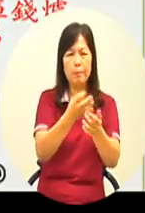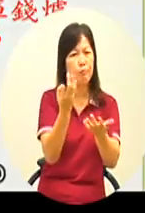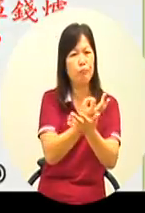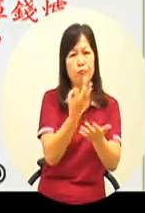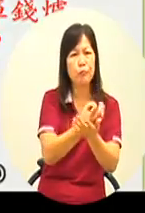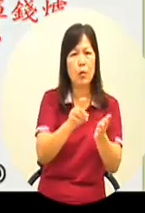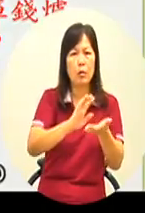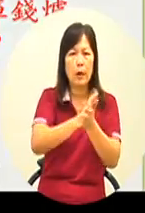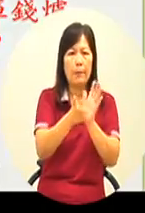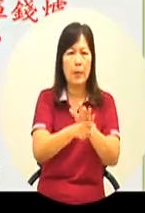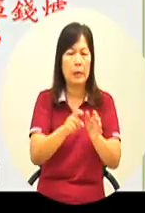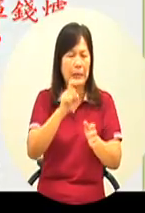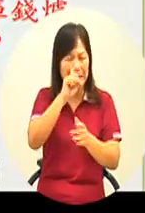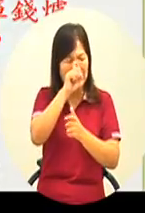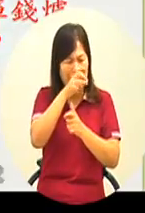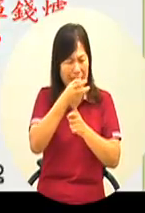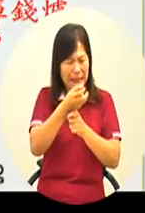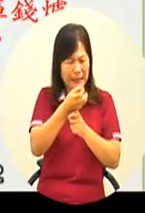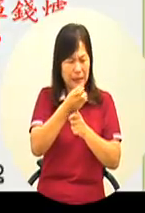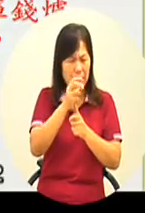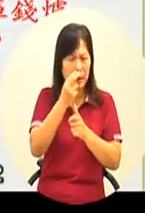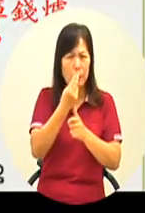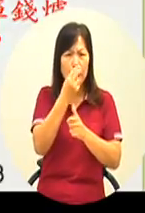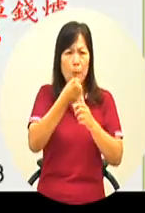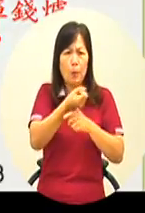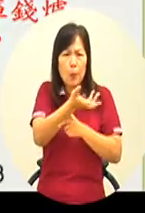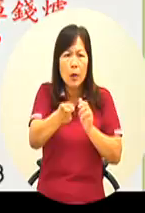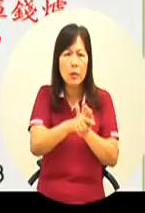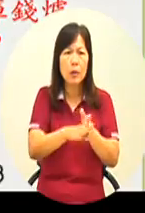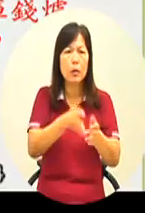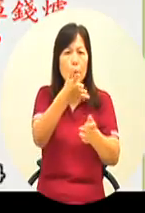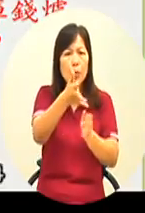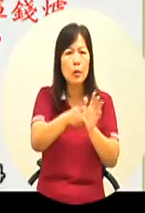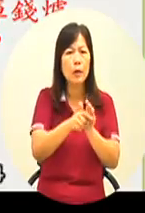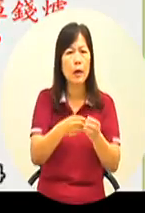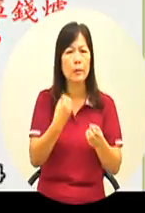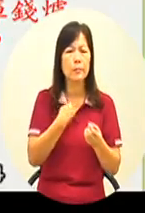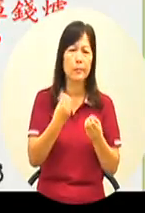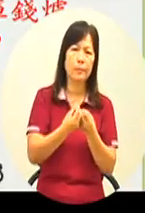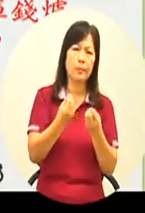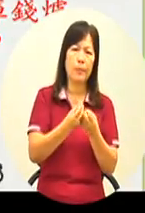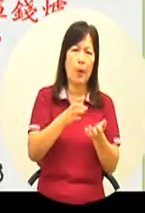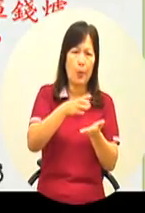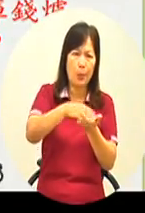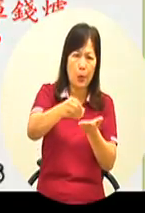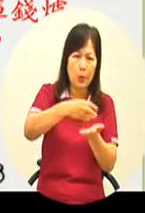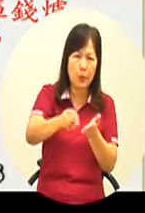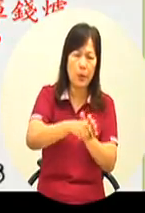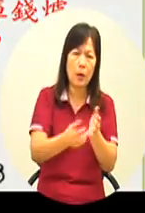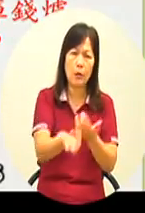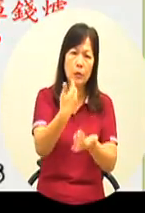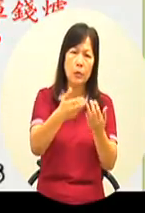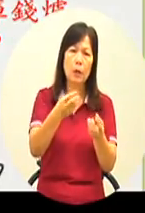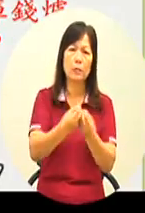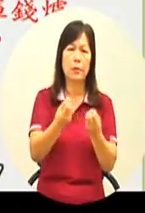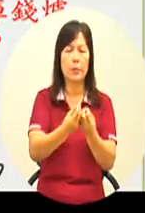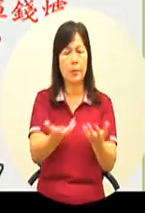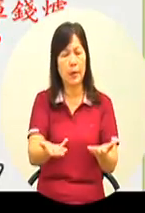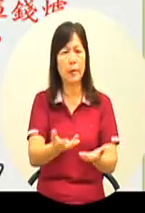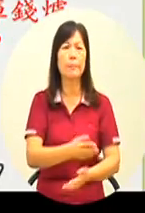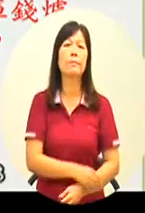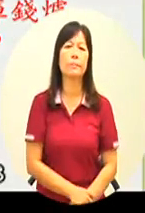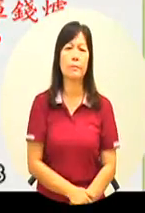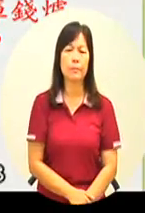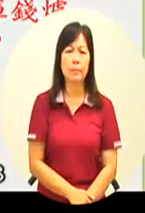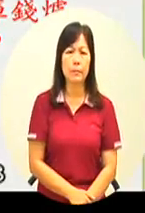空气污染啊。请问殡馆处处长哦，各用这些环保那个库钱炉对不对？不足的现象诶，是要安怎应应来